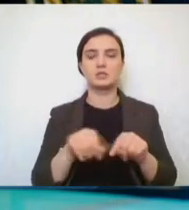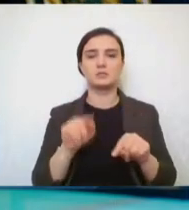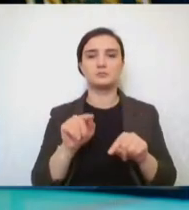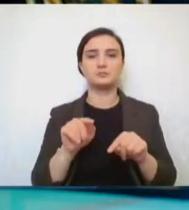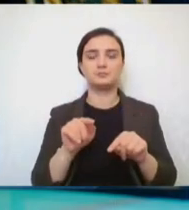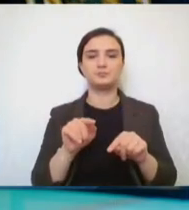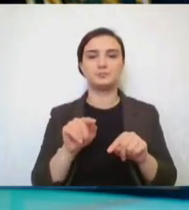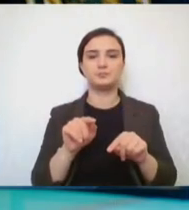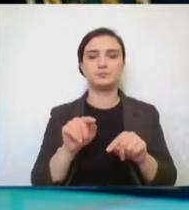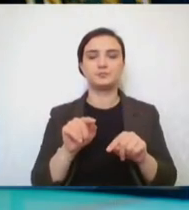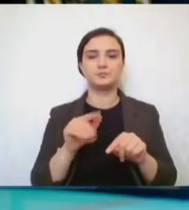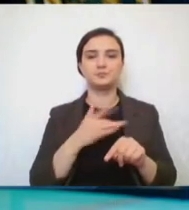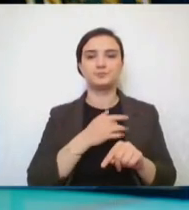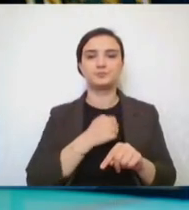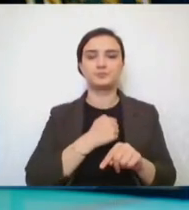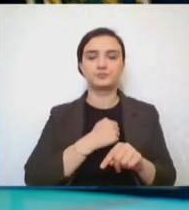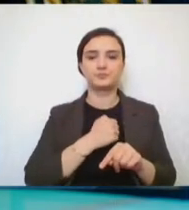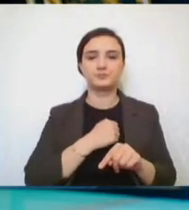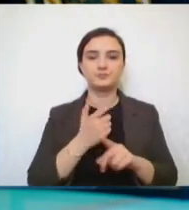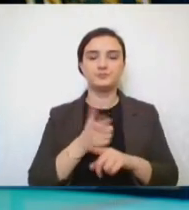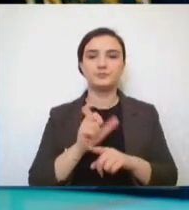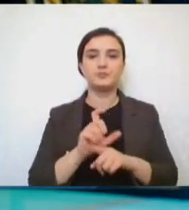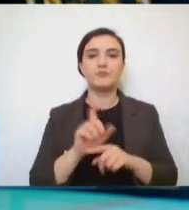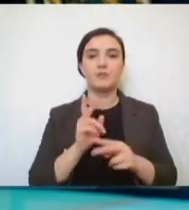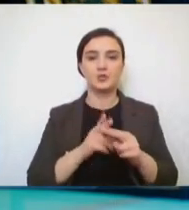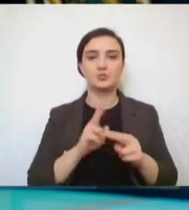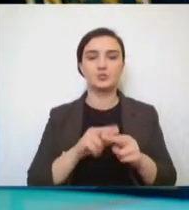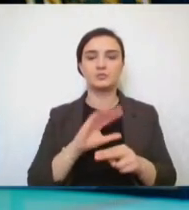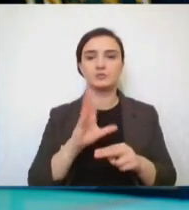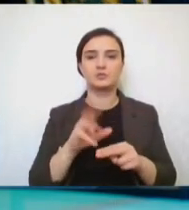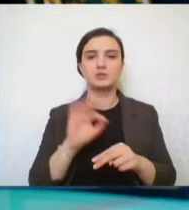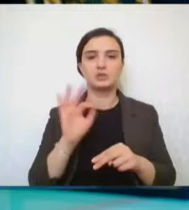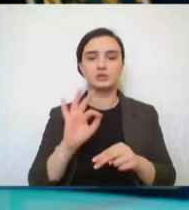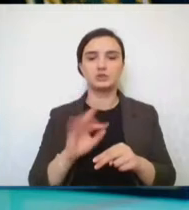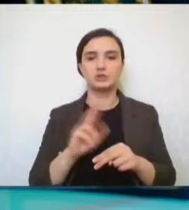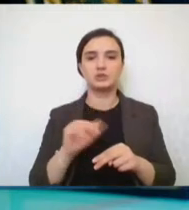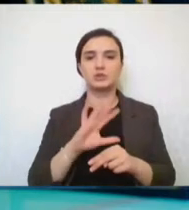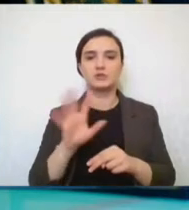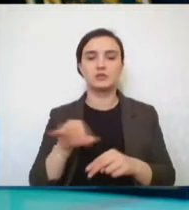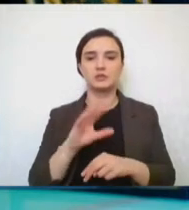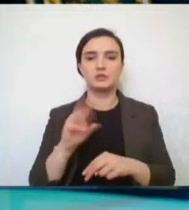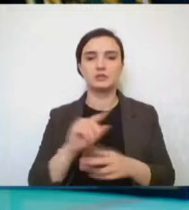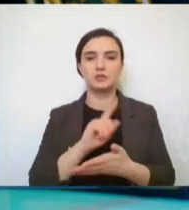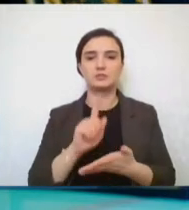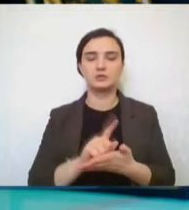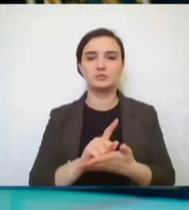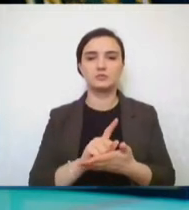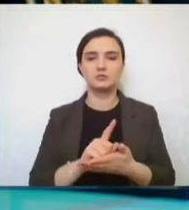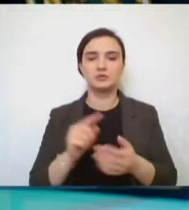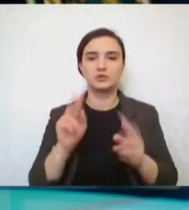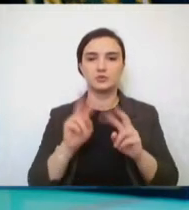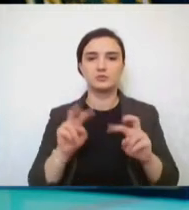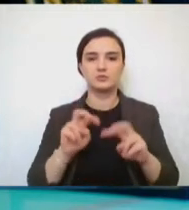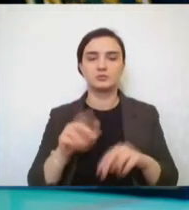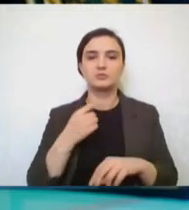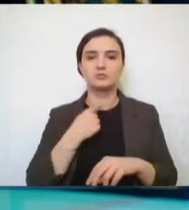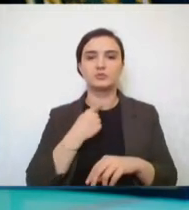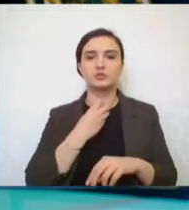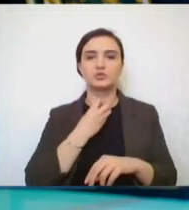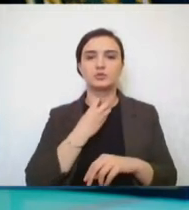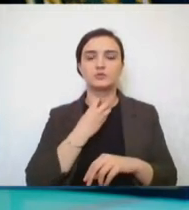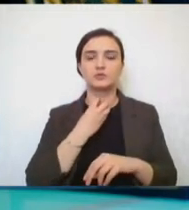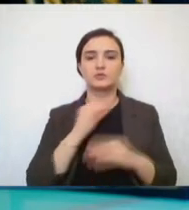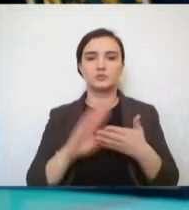აჩქარება ტახიკარდია ძალიან ნაწუხებს, ყველაზე ხშირად და ყველაზე აუცილებლად შესამოწმებელია ფარისებრი ჯირკვლის